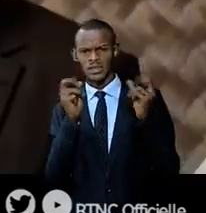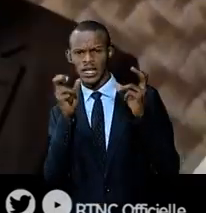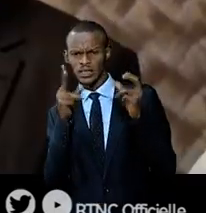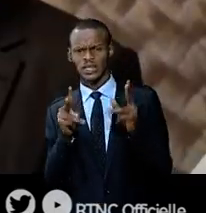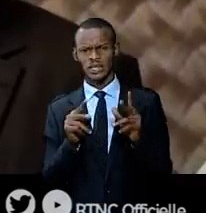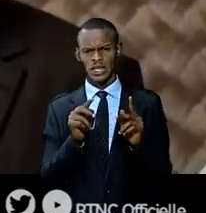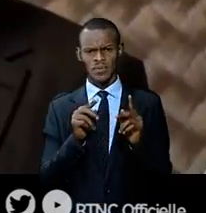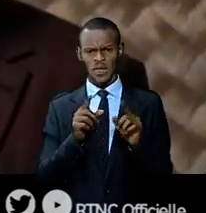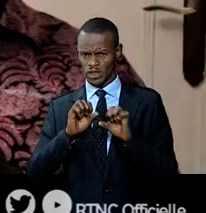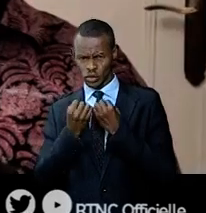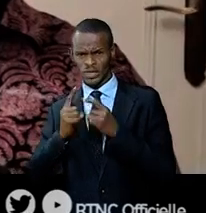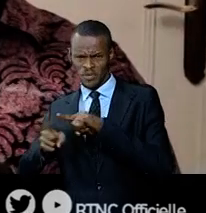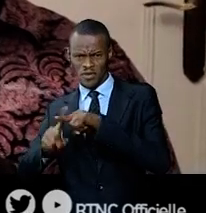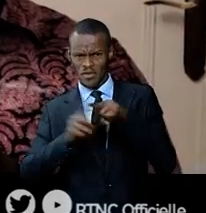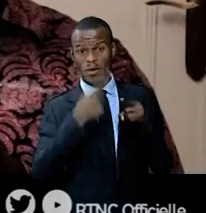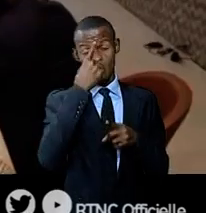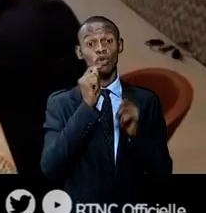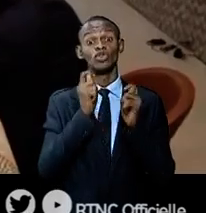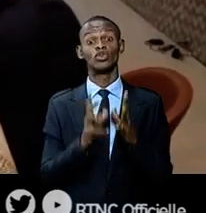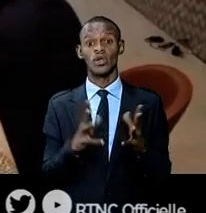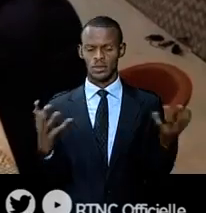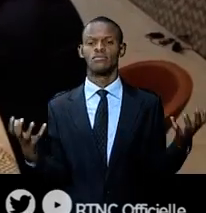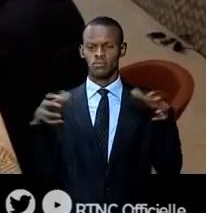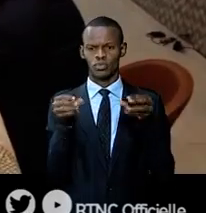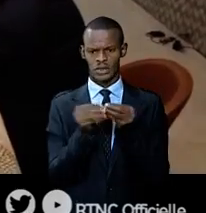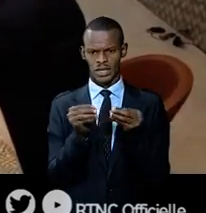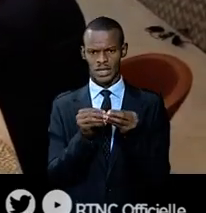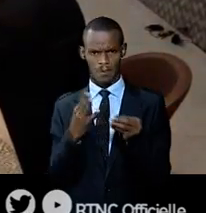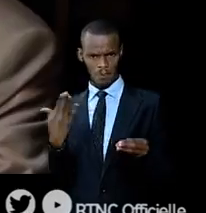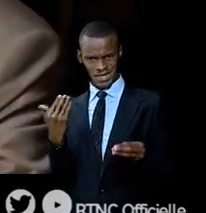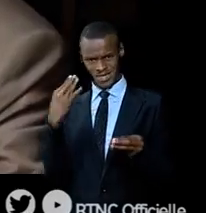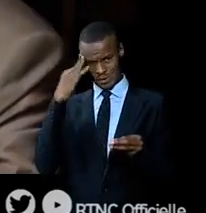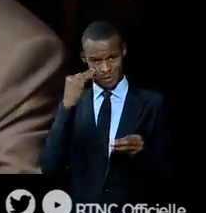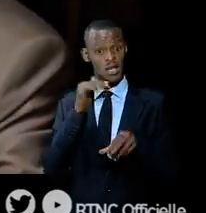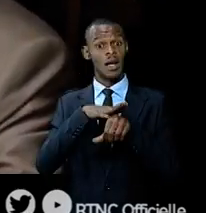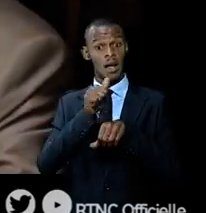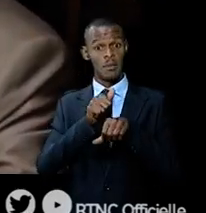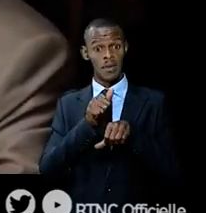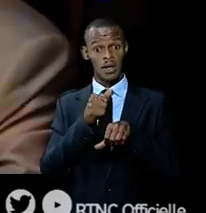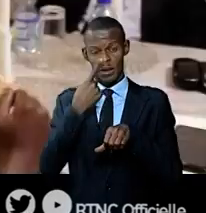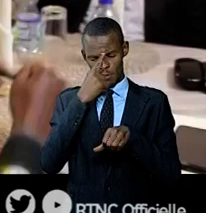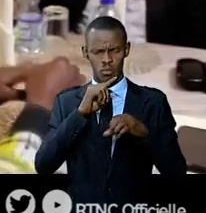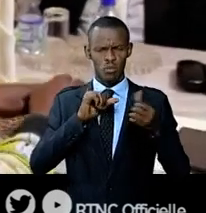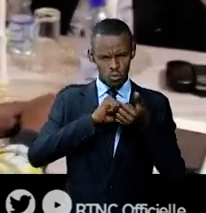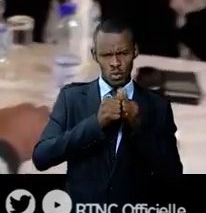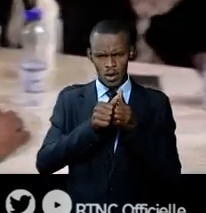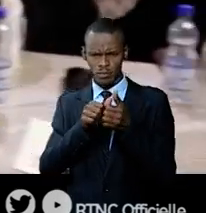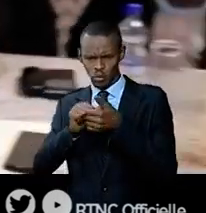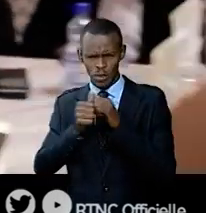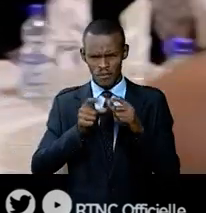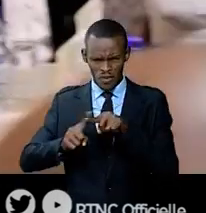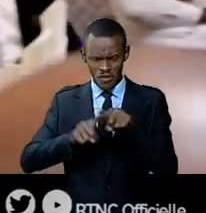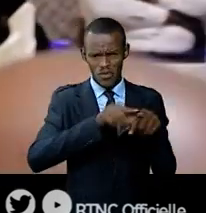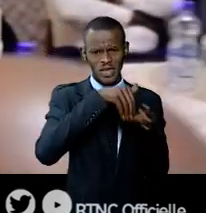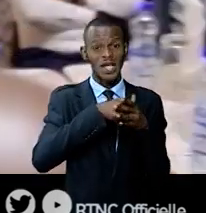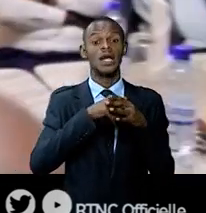journalisme en République démocratique du Congo, ont répondu à l'invitation du patron de médias congolais. Sous une ambiance bon enfant, chaque parti